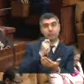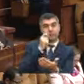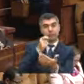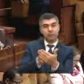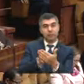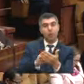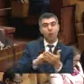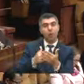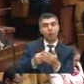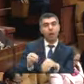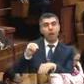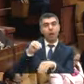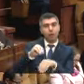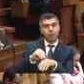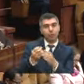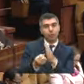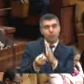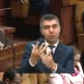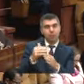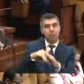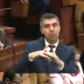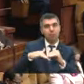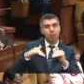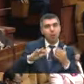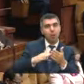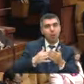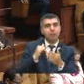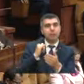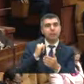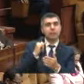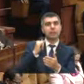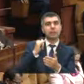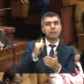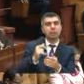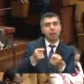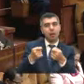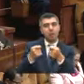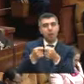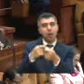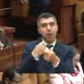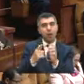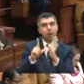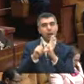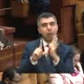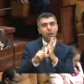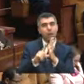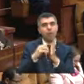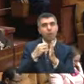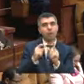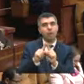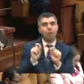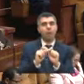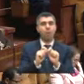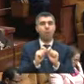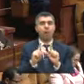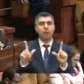تنصيب جديد، لا من طرف البرلمان ولا من طرفكم، لأن كاعتبرنا استمراريتكم وفقا للدستور أنتم تستمروا، ولكن نريد توضيحات لأن